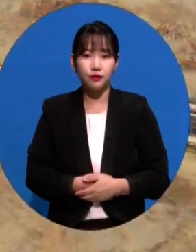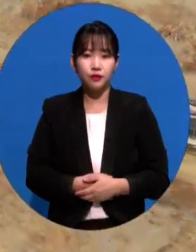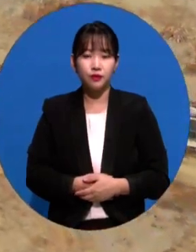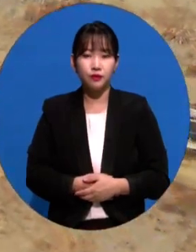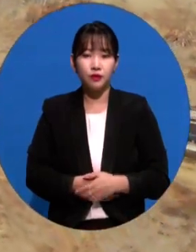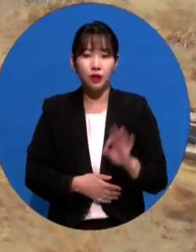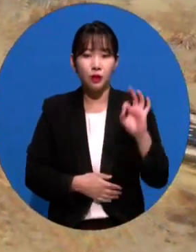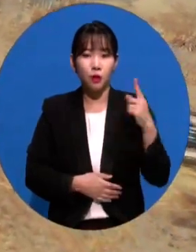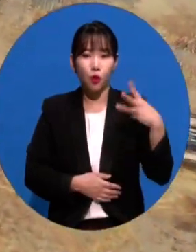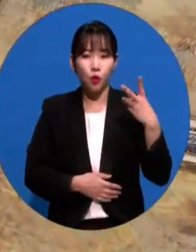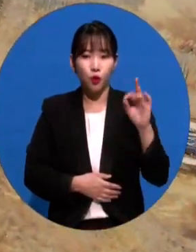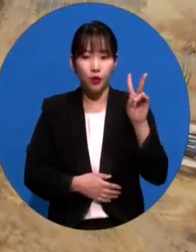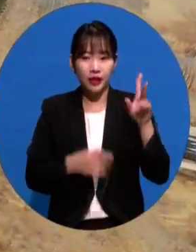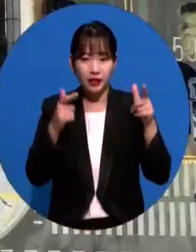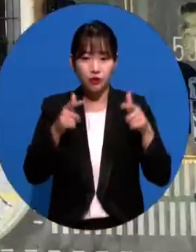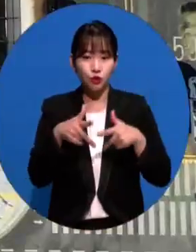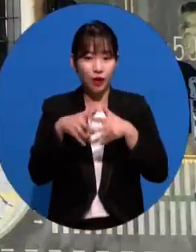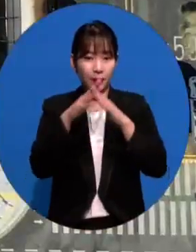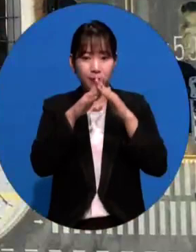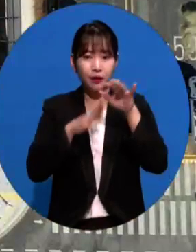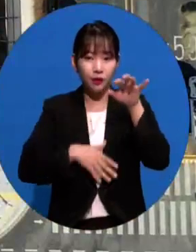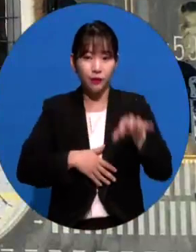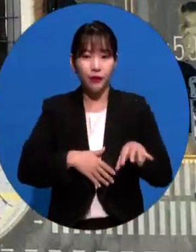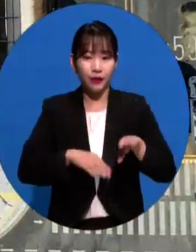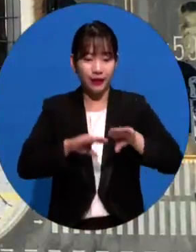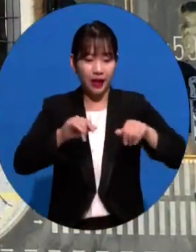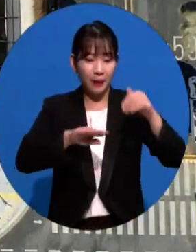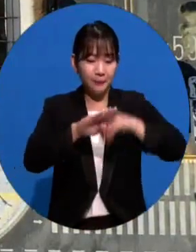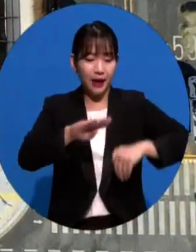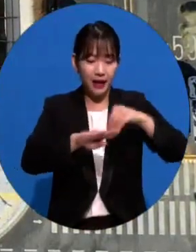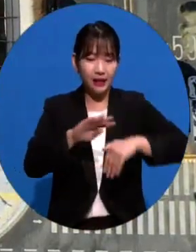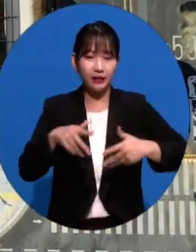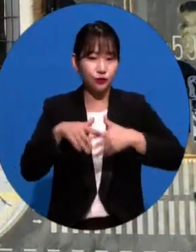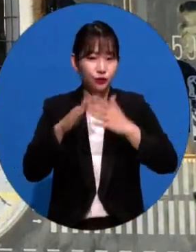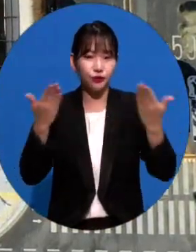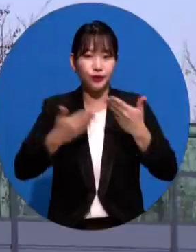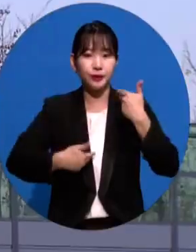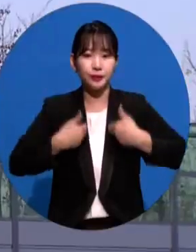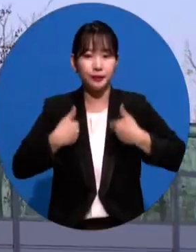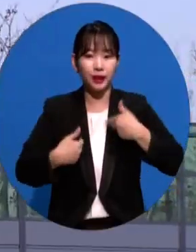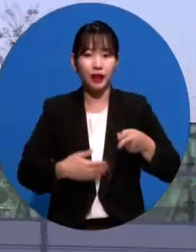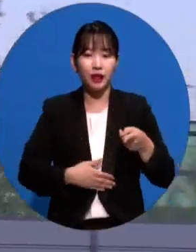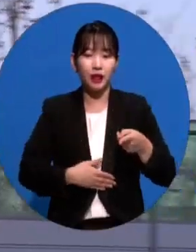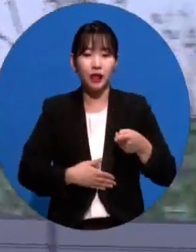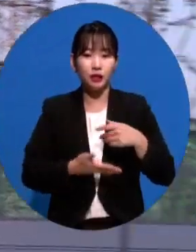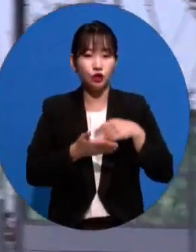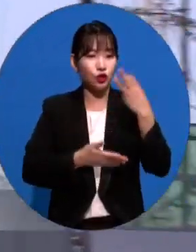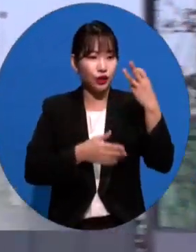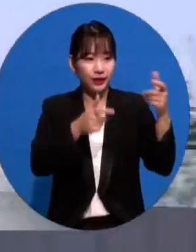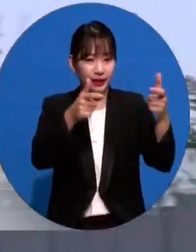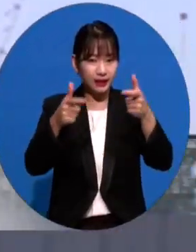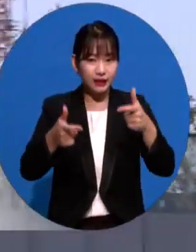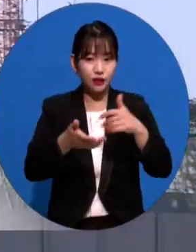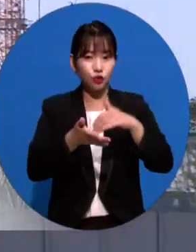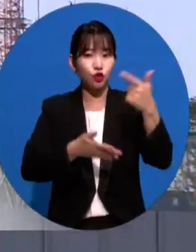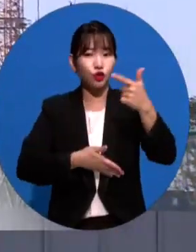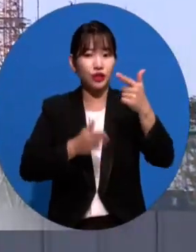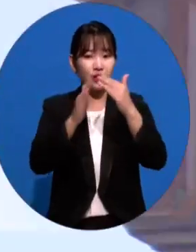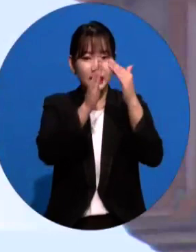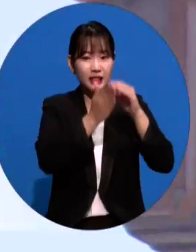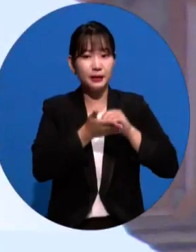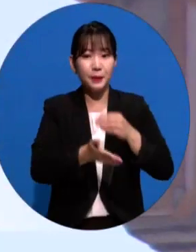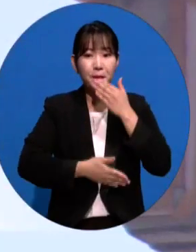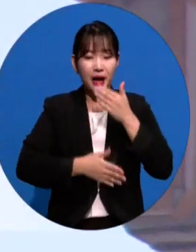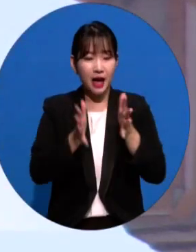오룡 2지구 아파트 건설 현장입니다. 기초 터파기와 건축 공사가 한창입니다. 13개 단지 6천여 세대 규모의